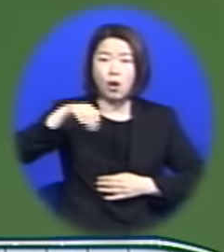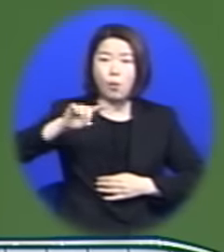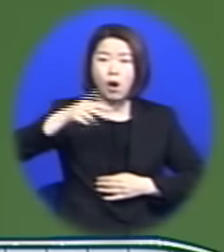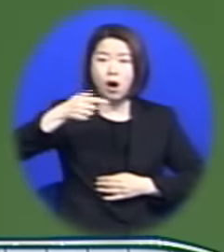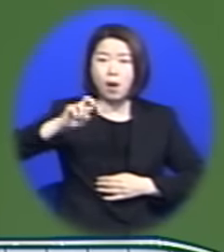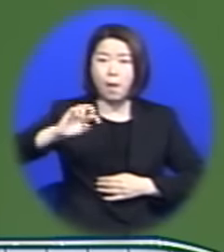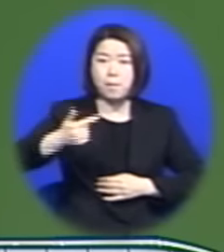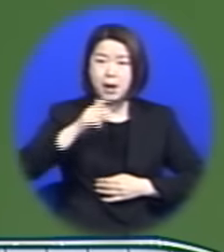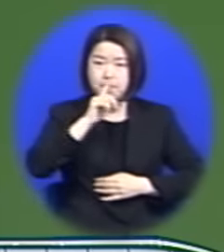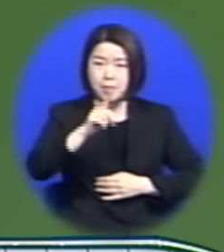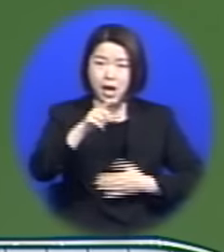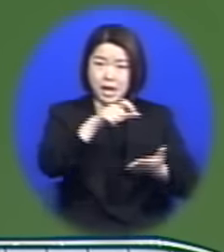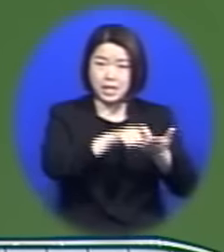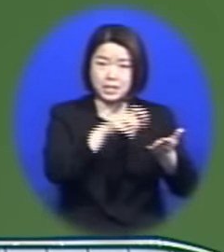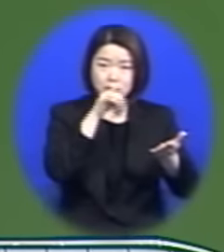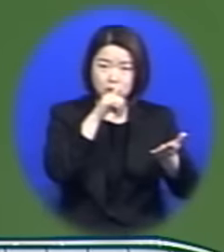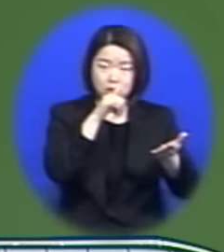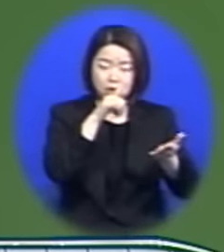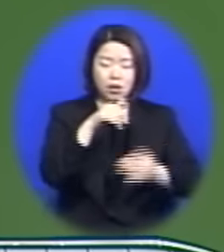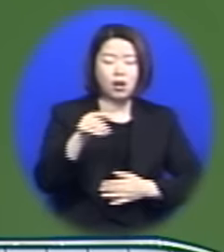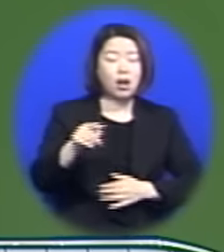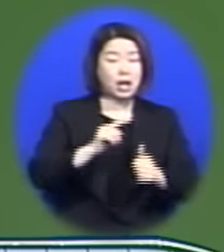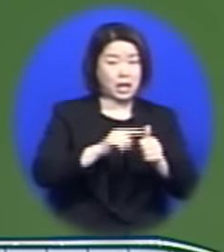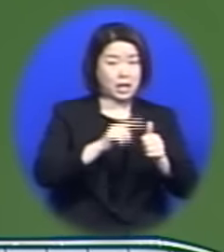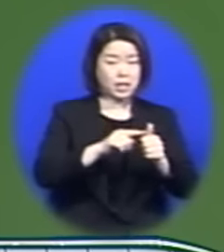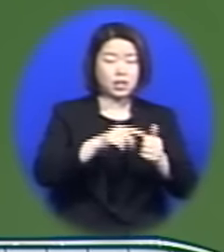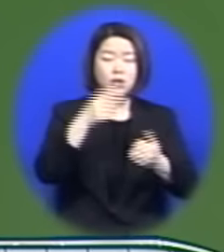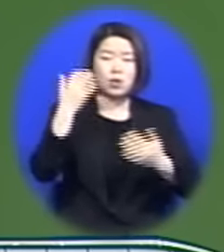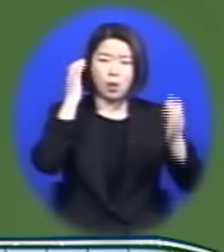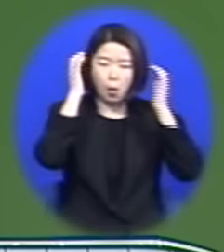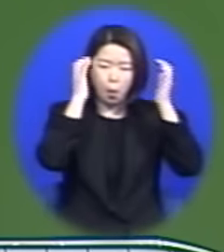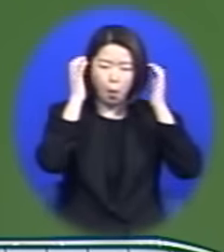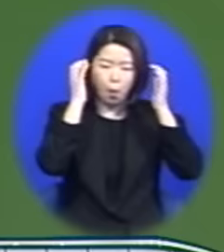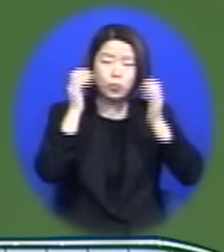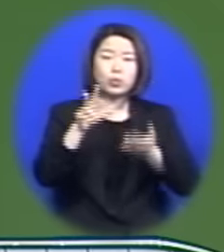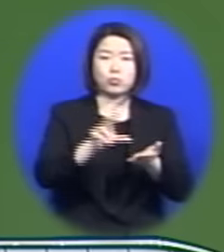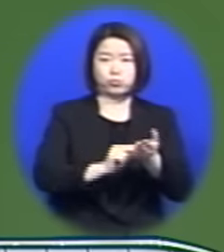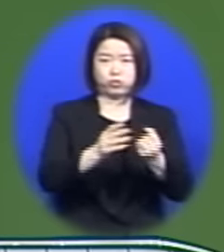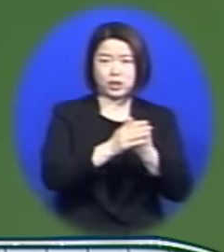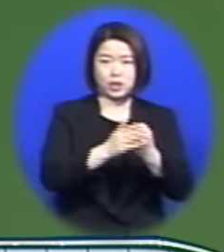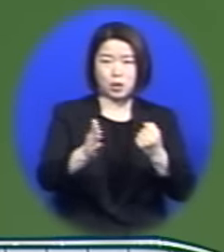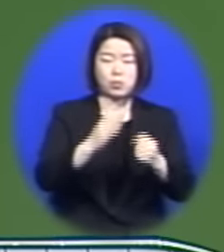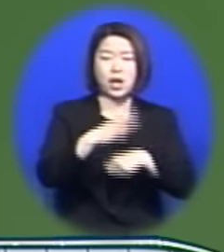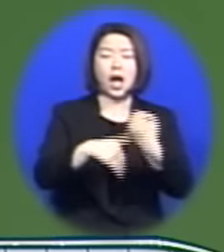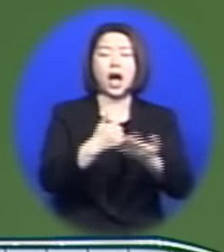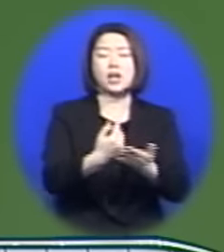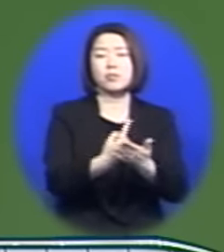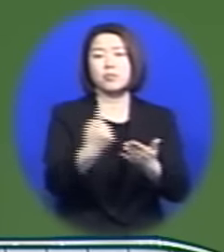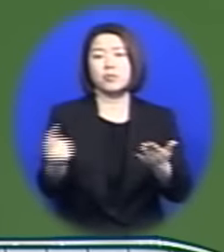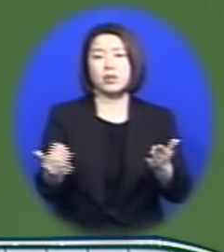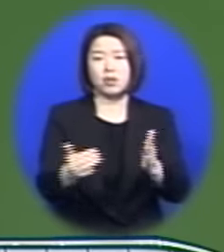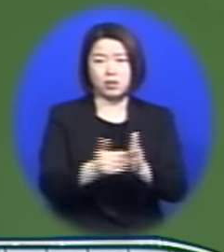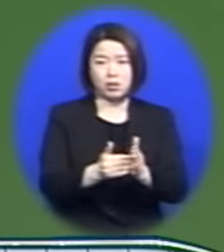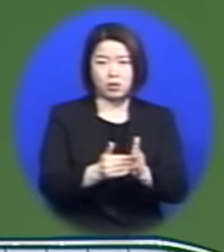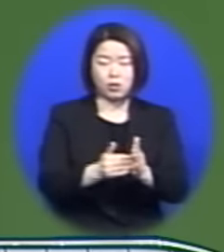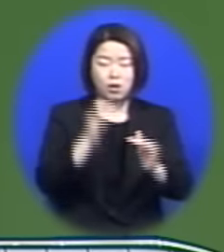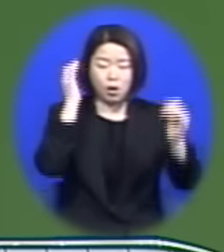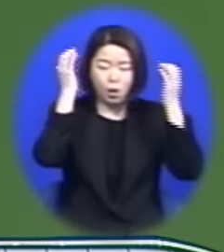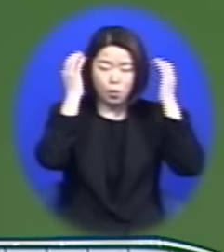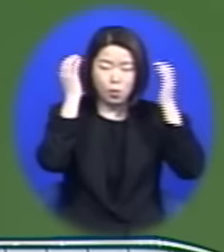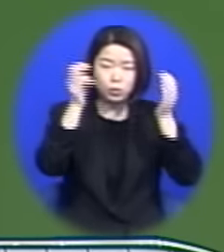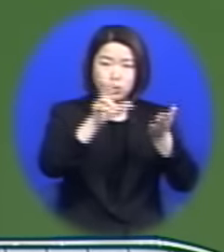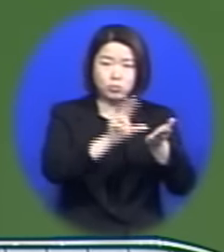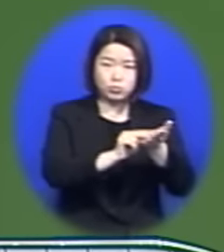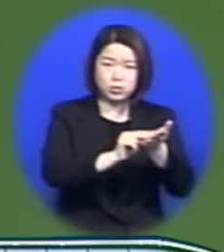알기라도 고통의 문제 때문에 하나님을 떠난 사람입니다 고통의 문제는 오랫동안 나를